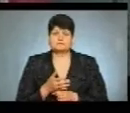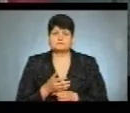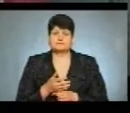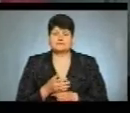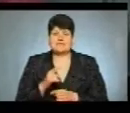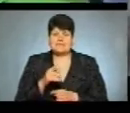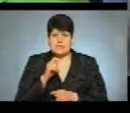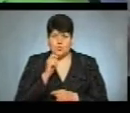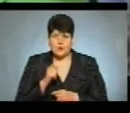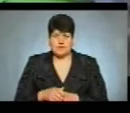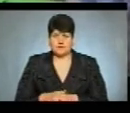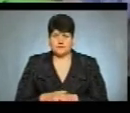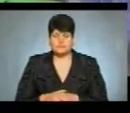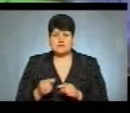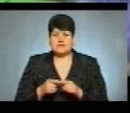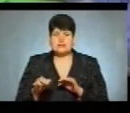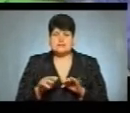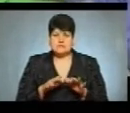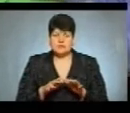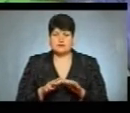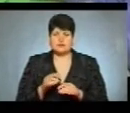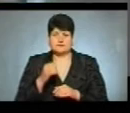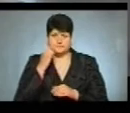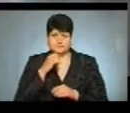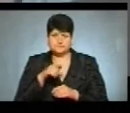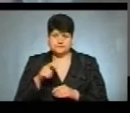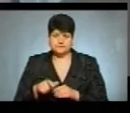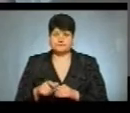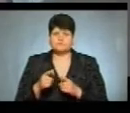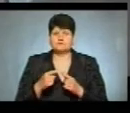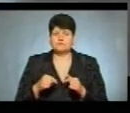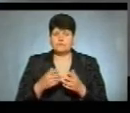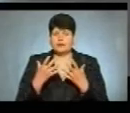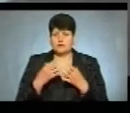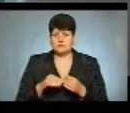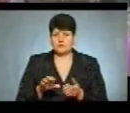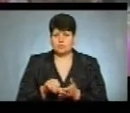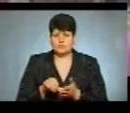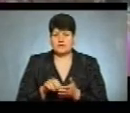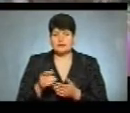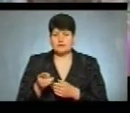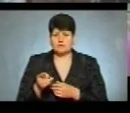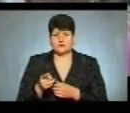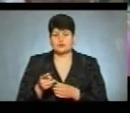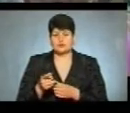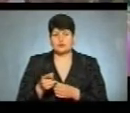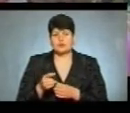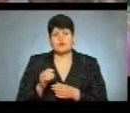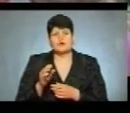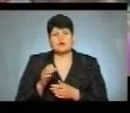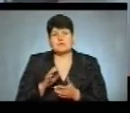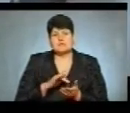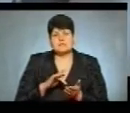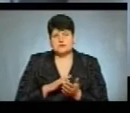за Україну. Такі заходи для літніх людей у відділенні денного перебування Тернопільського територіального центру соціального